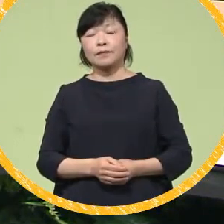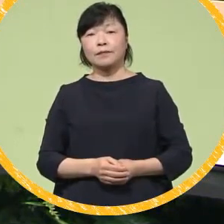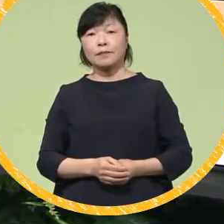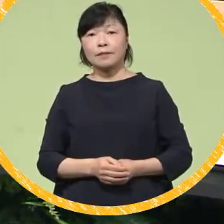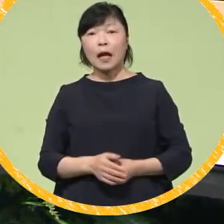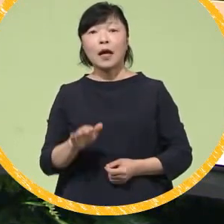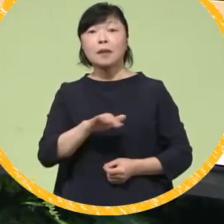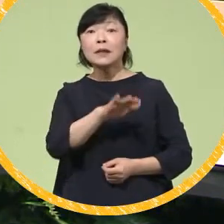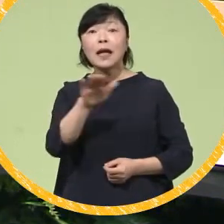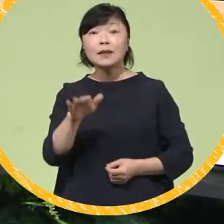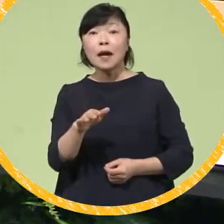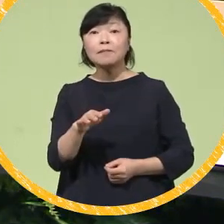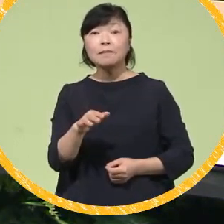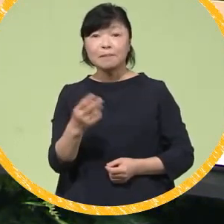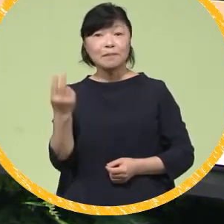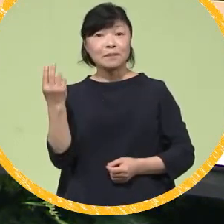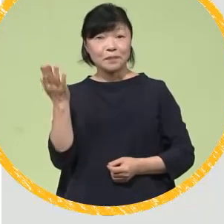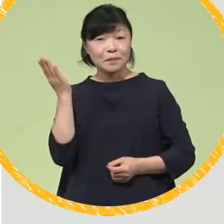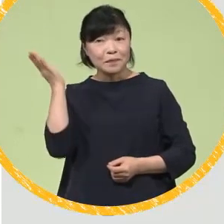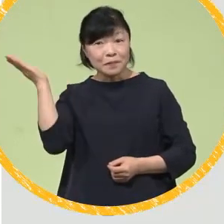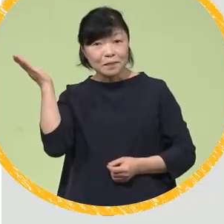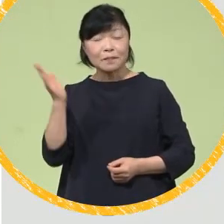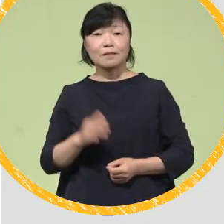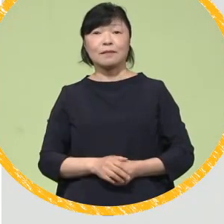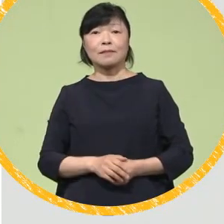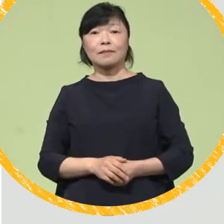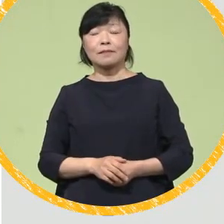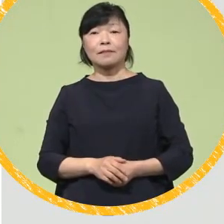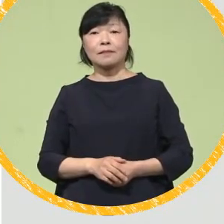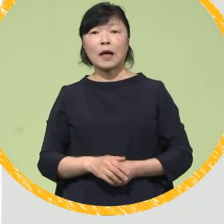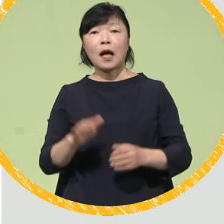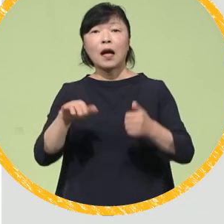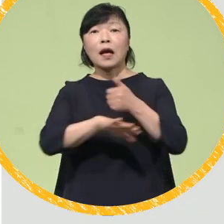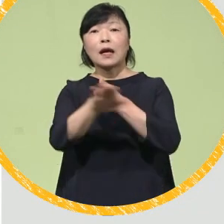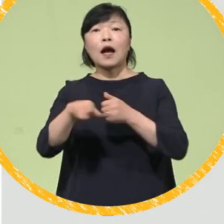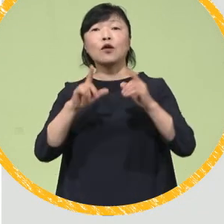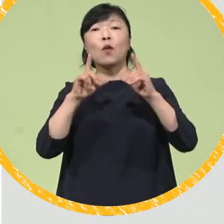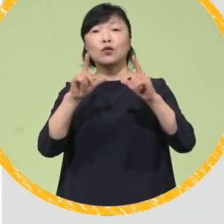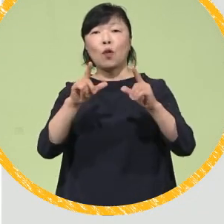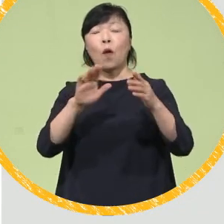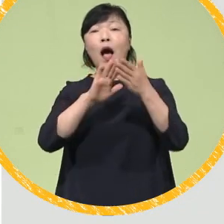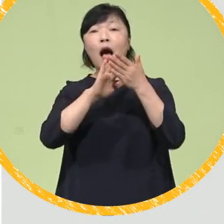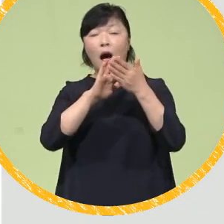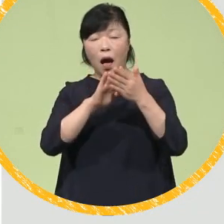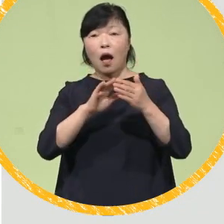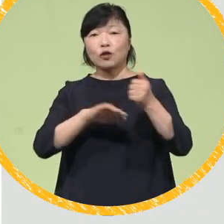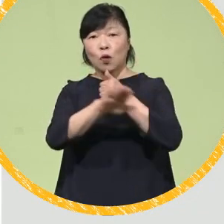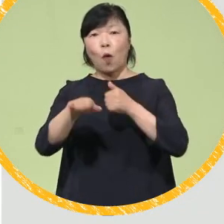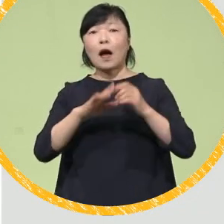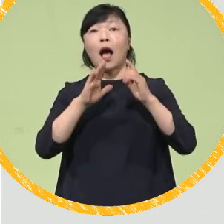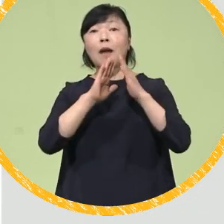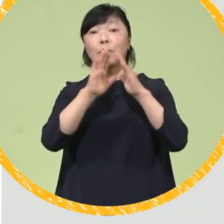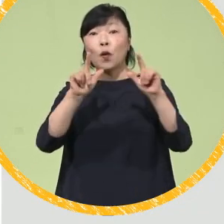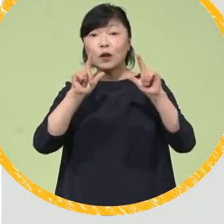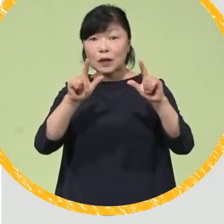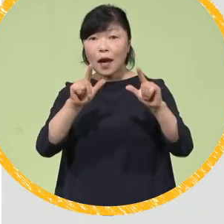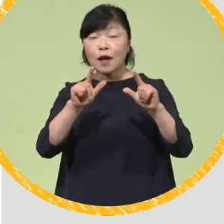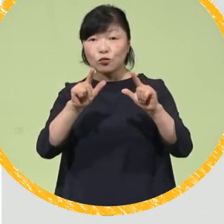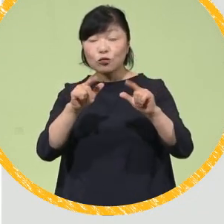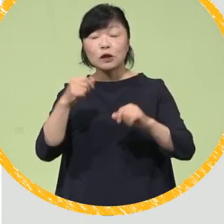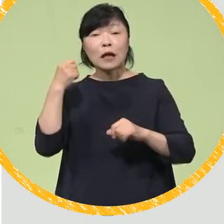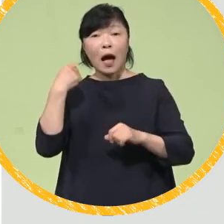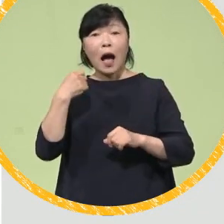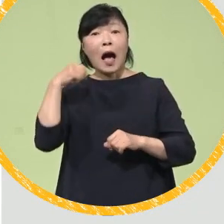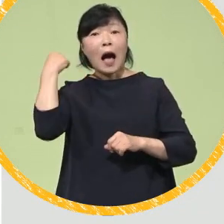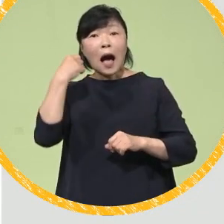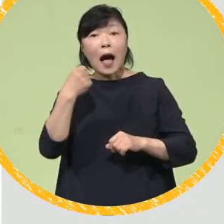ちょっと皆さんにこちらをご覧いただきたいと思うんですが、はいはい、これはですね、環境省が発表している7月の暑さ指数のデータなんですね、